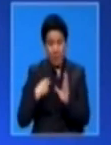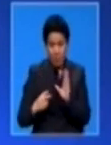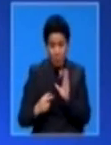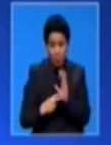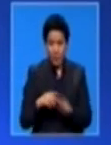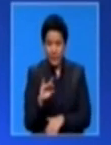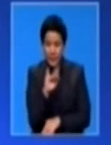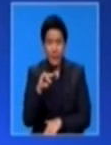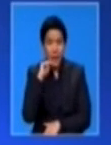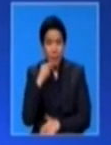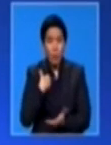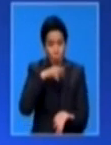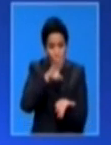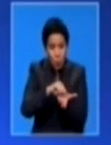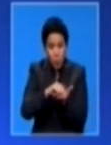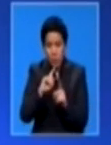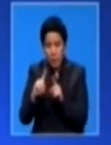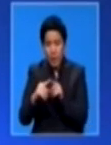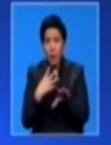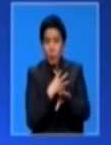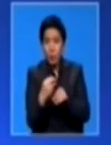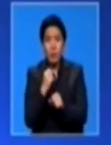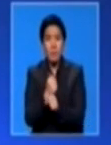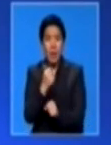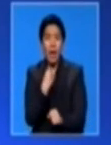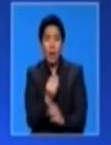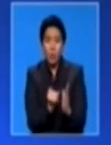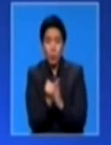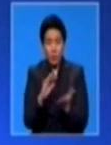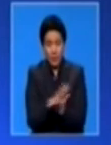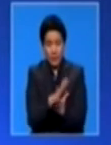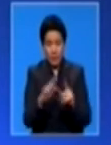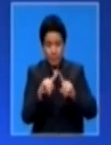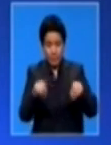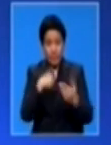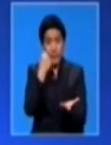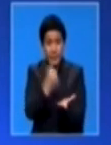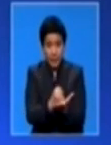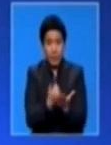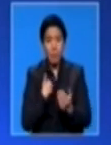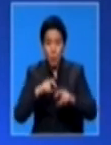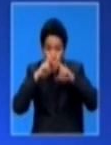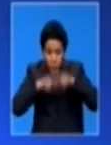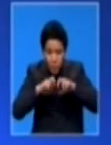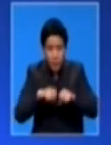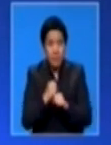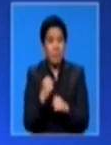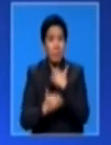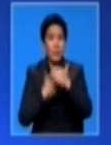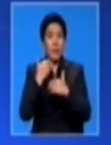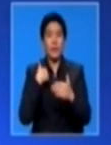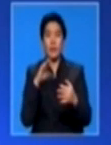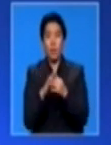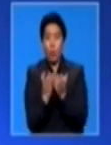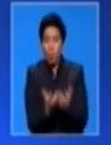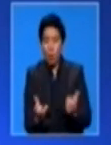สัตว์น้ำการแลกเปลี่ยนข้อมูลที่จำเป็นเพื่อยืนยันความถูกต้องของเอกสารการวิจัยและพัฒนาการประเมินทรัพยากรประ